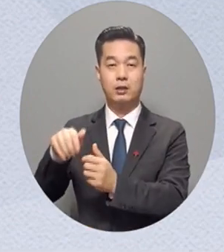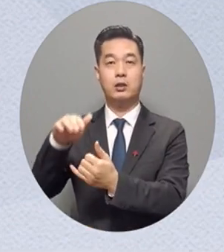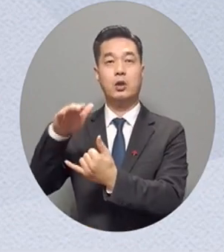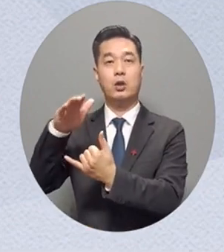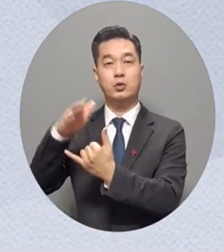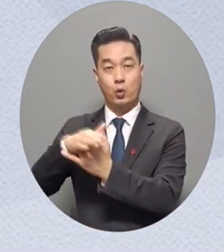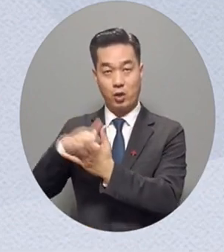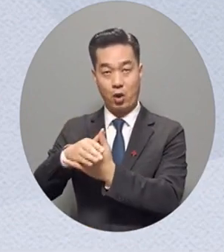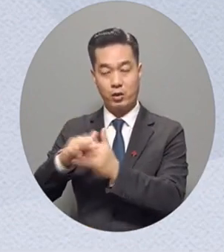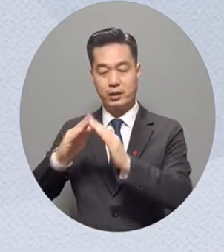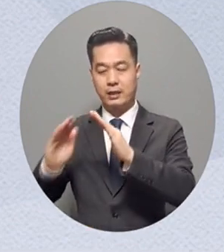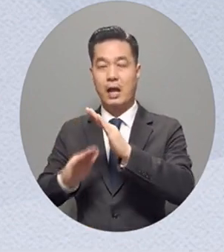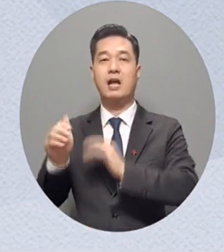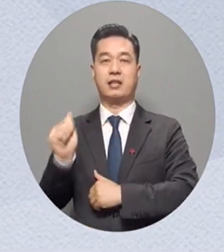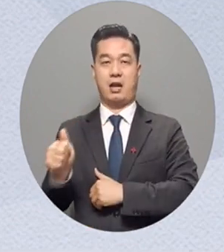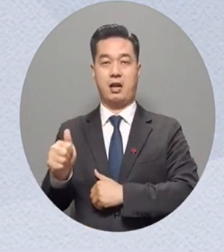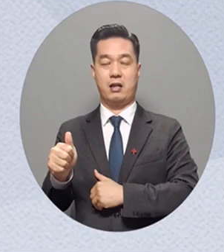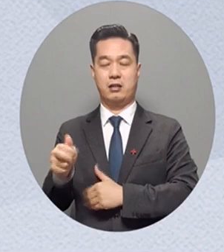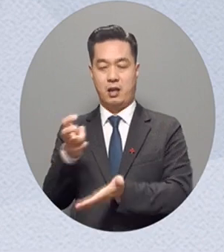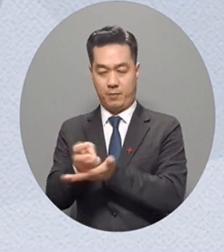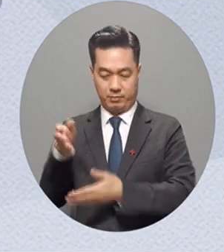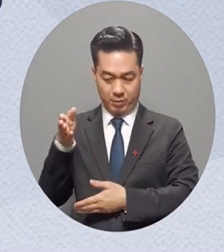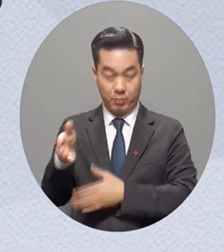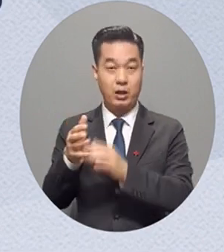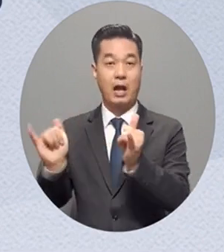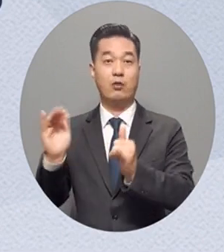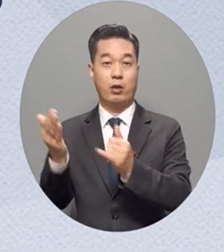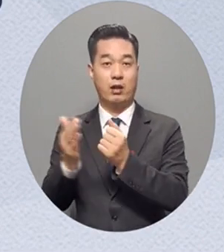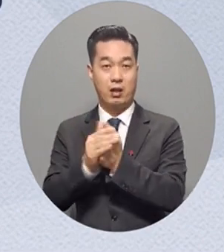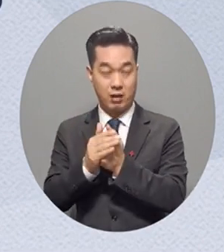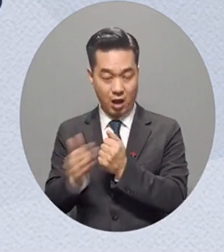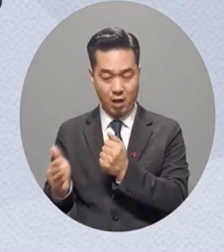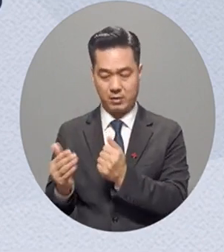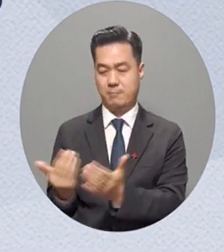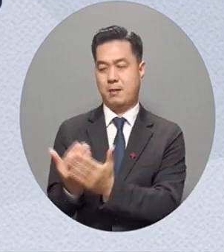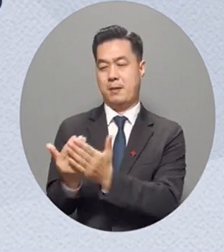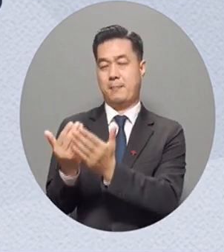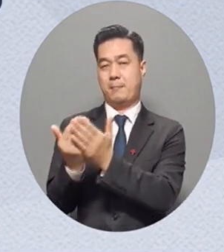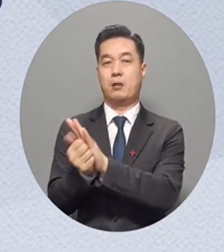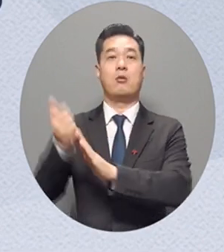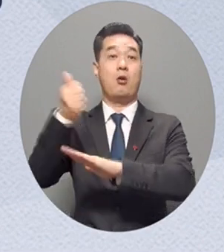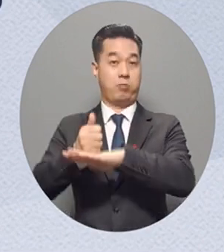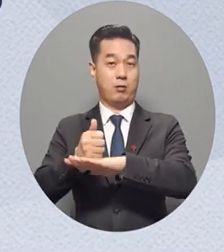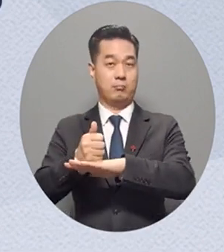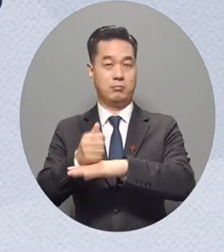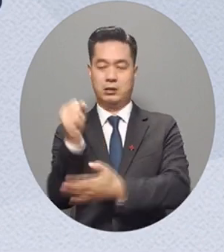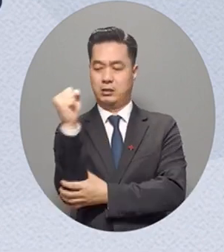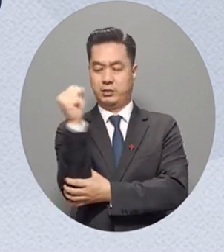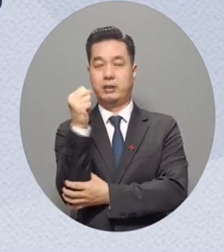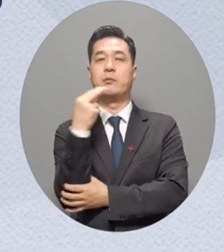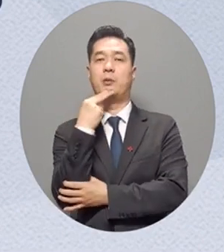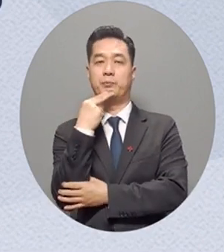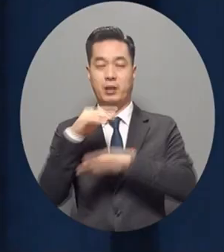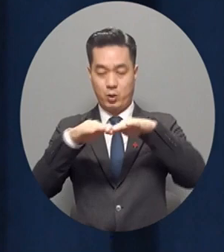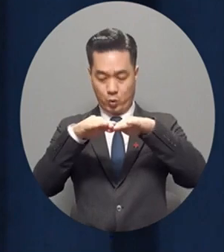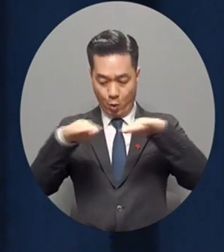법조인이 된 입지전적인 인물, 흔들림 없는 공평무사 업무 처리가 정평났다고도